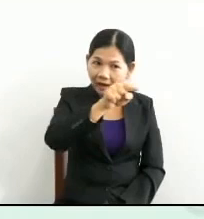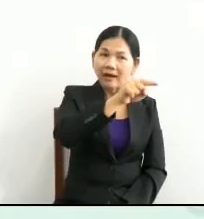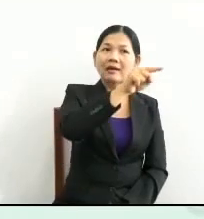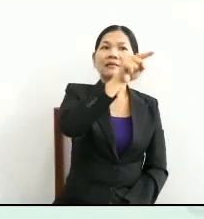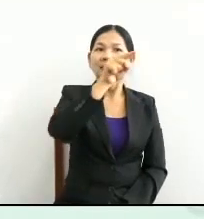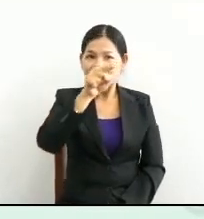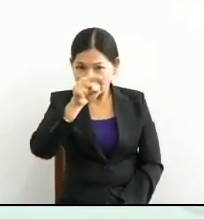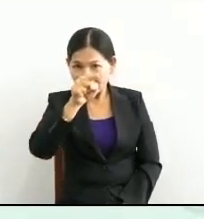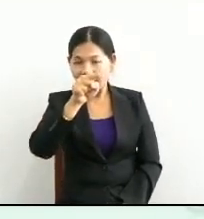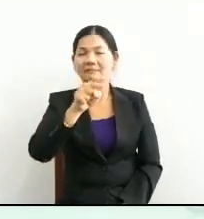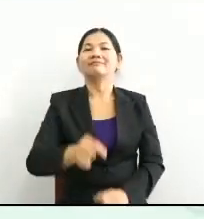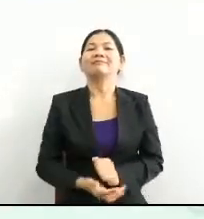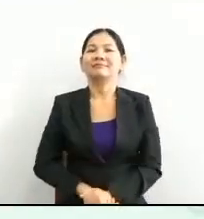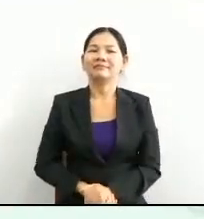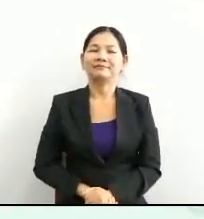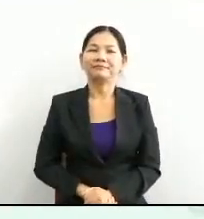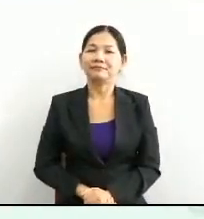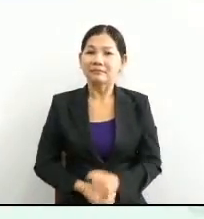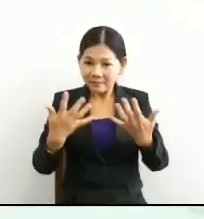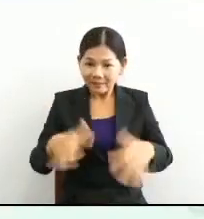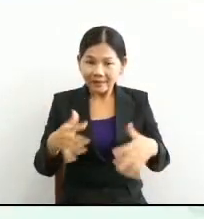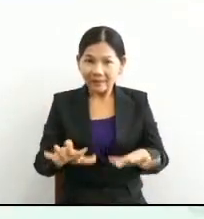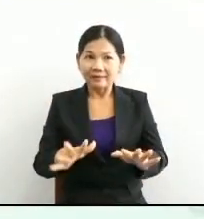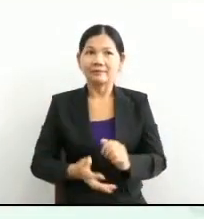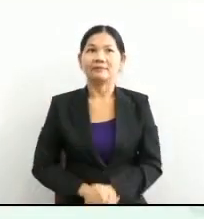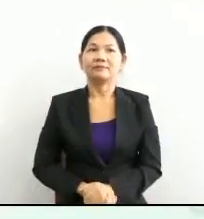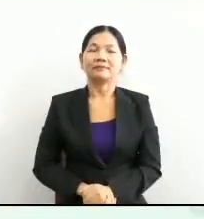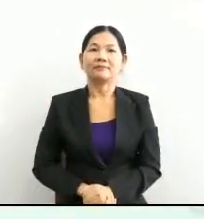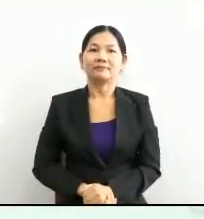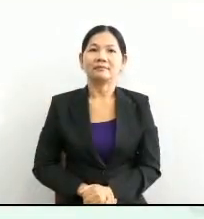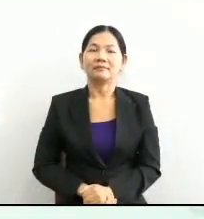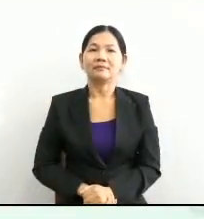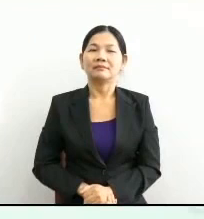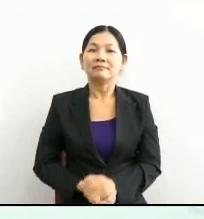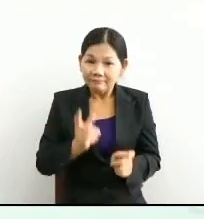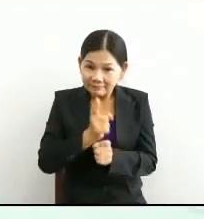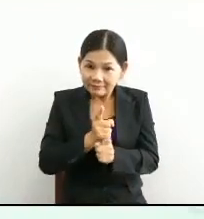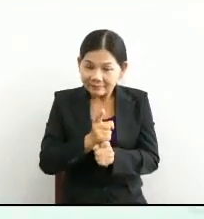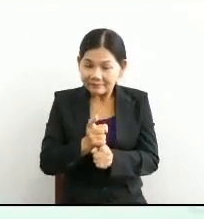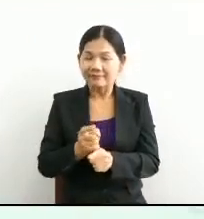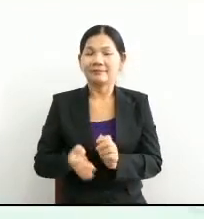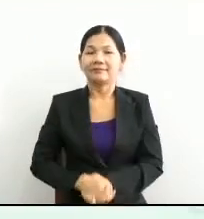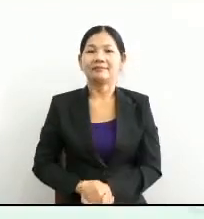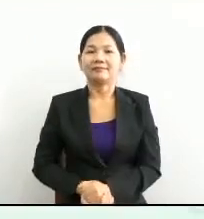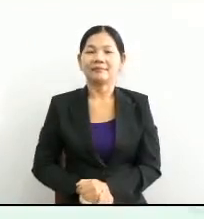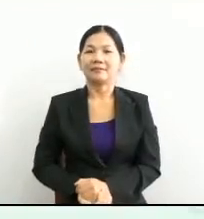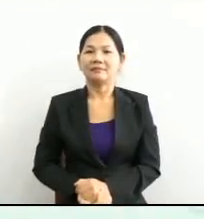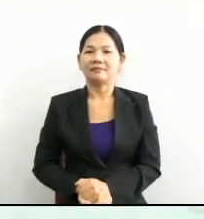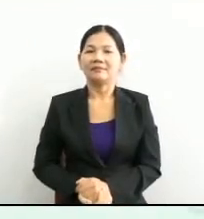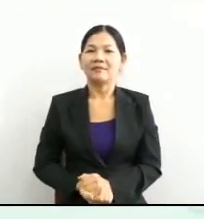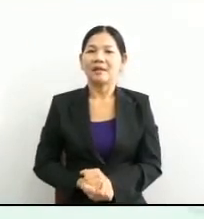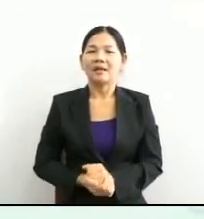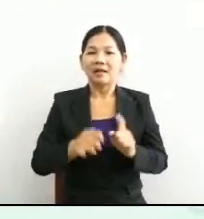chè đã sọt rồi rồi này con chè rồi này ạ sao